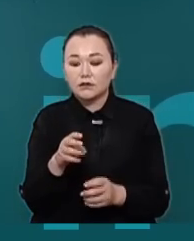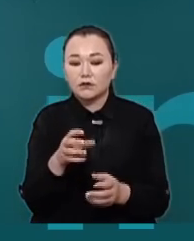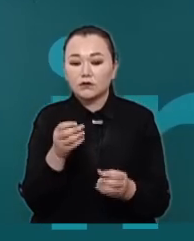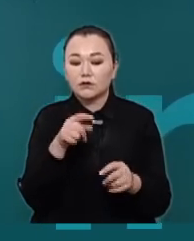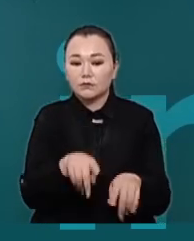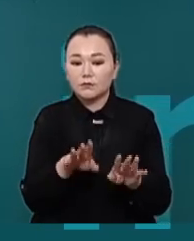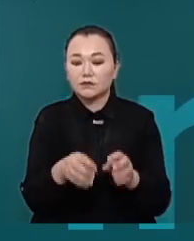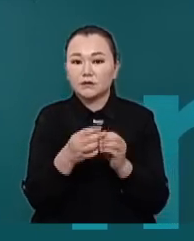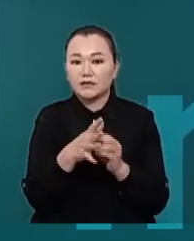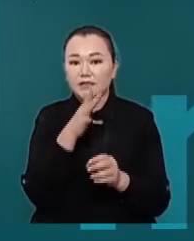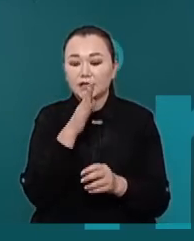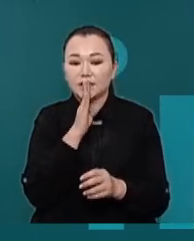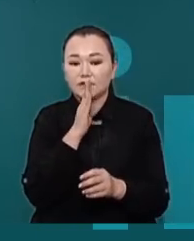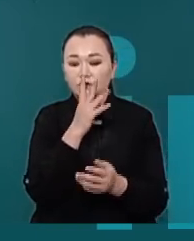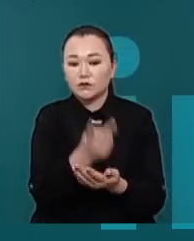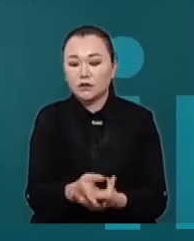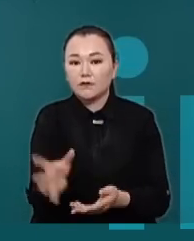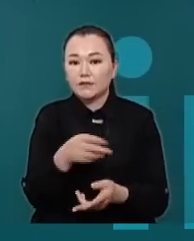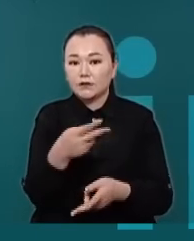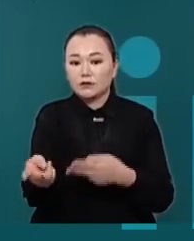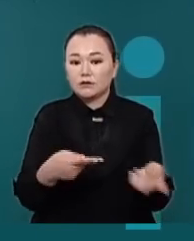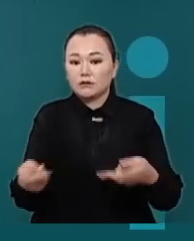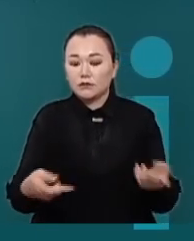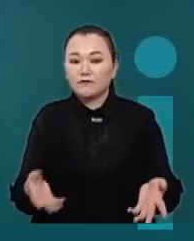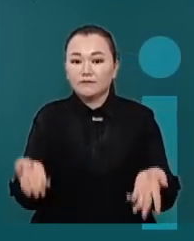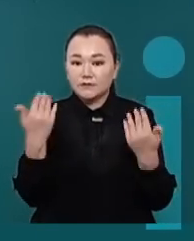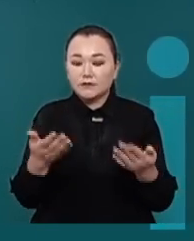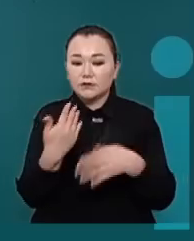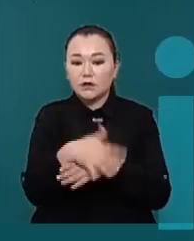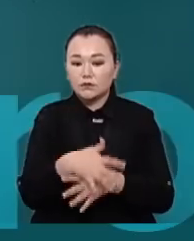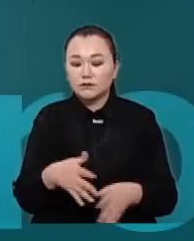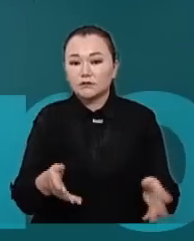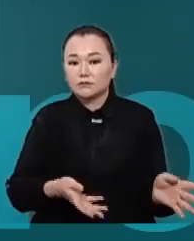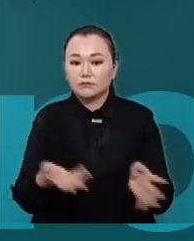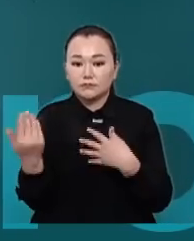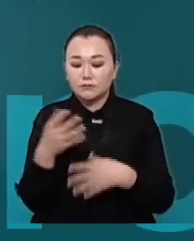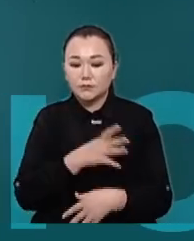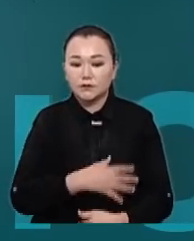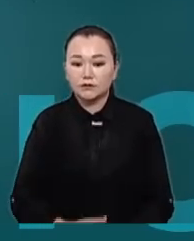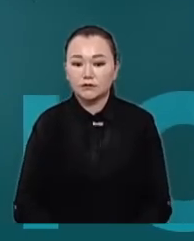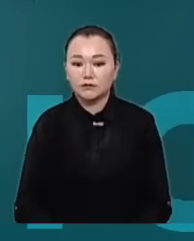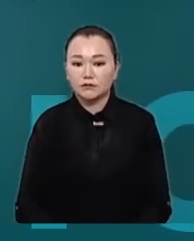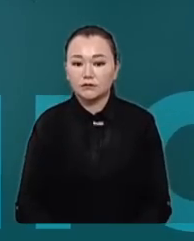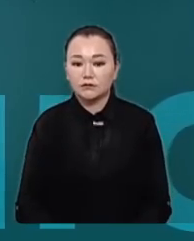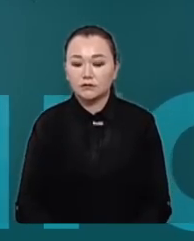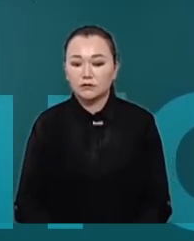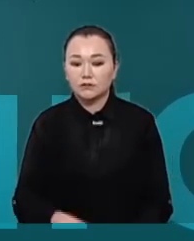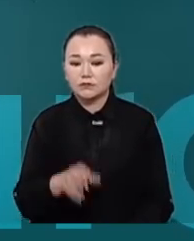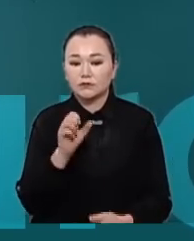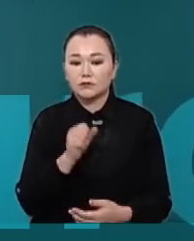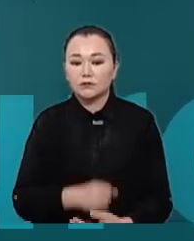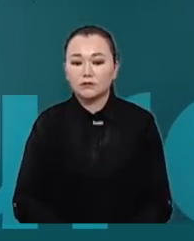Мына жерде 15 жасар қыз жатқан. Олар да бәрі қалған. Бәрін оятып сыртқа шығардық. Сабина, ұйықтама, Сабина. Сабина, ана келді.